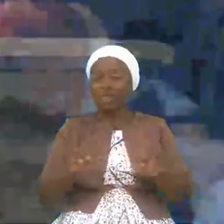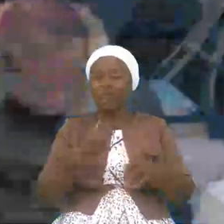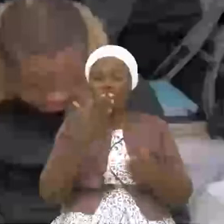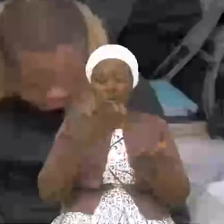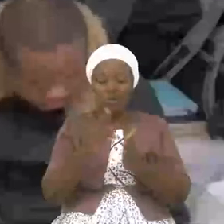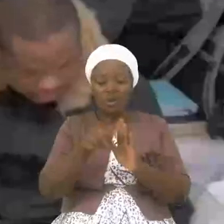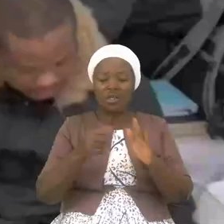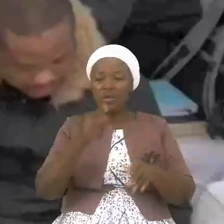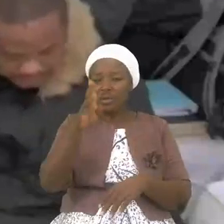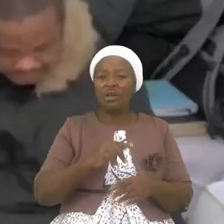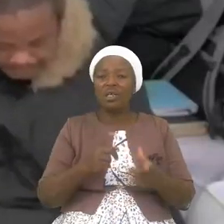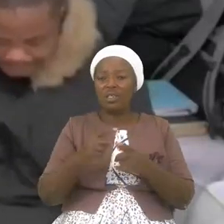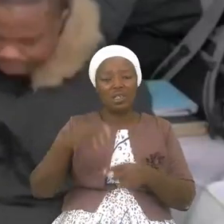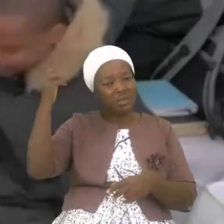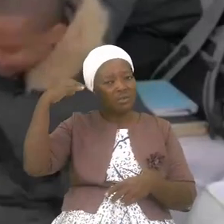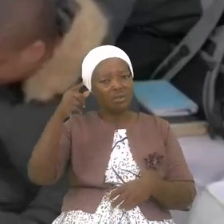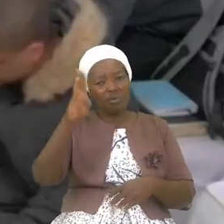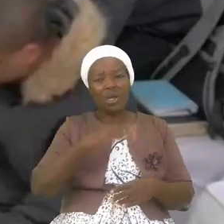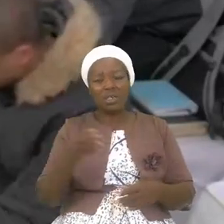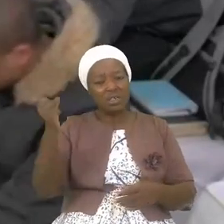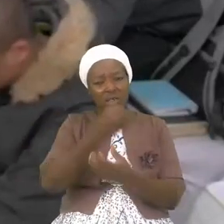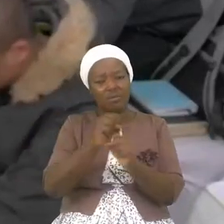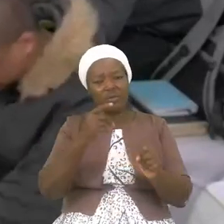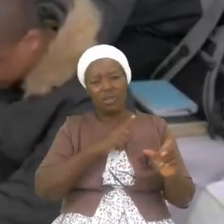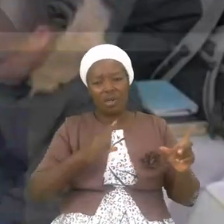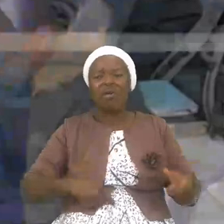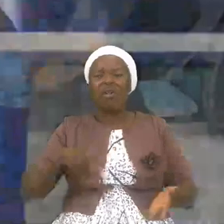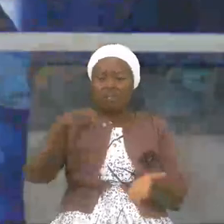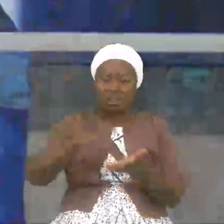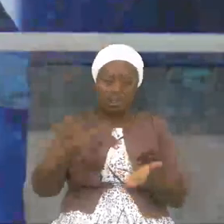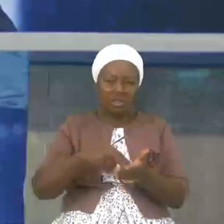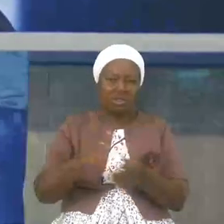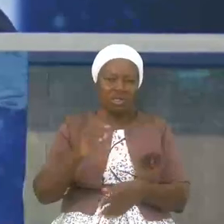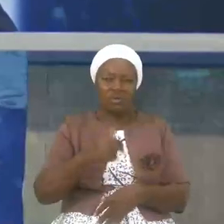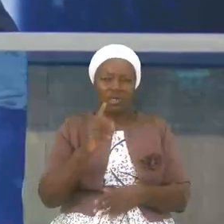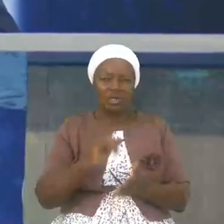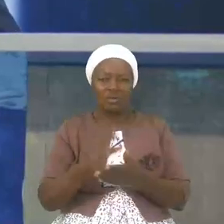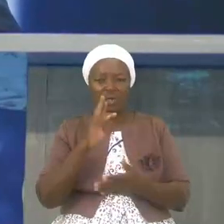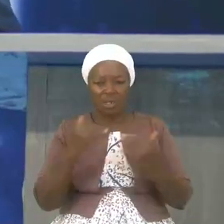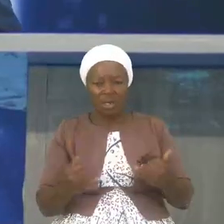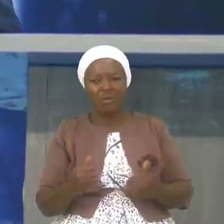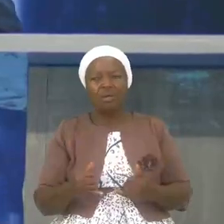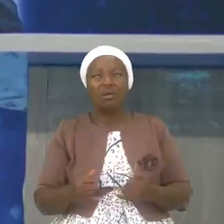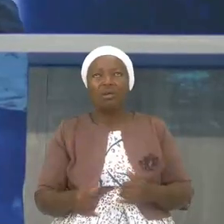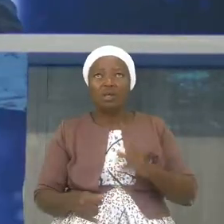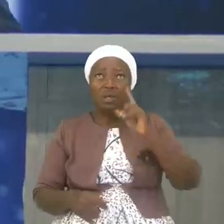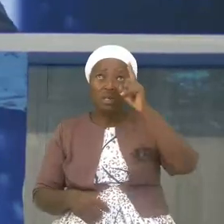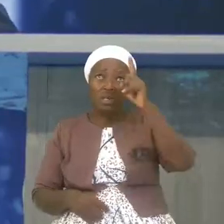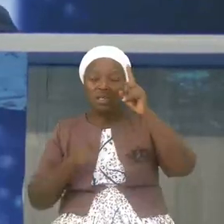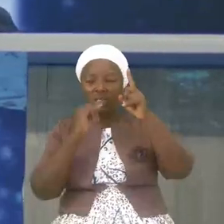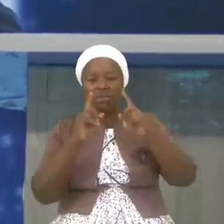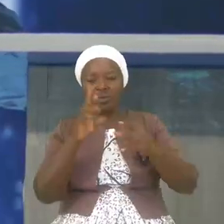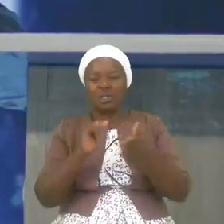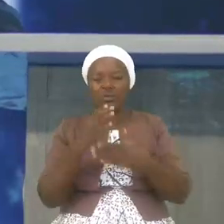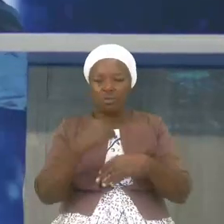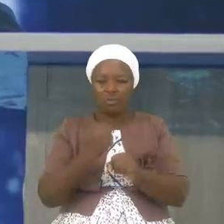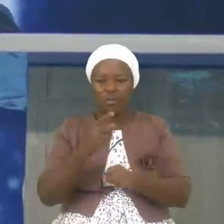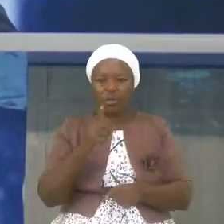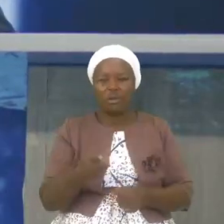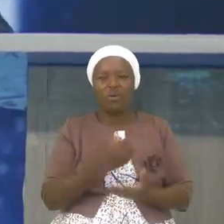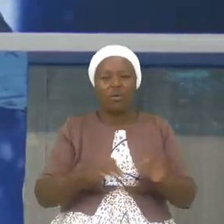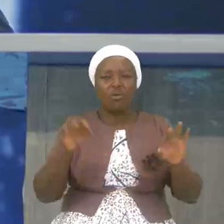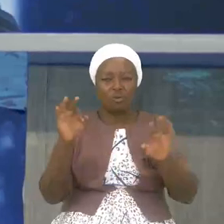Dieu, de la grâce de Dieu, du salut de Dieu. Mets-toi debout là où tu es. Il est celui qui te